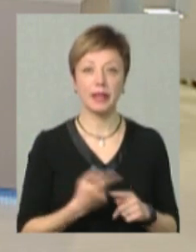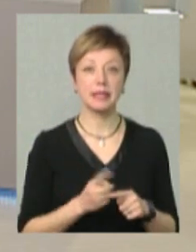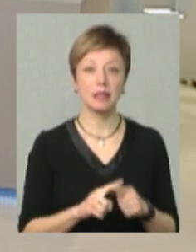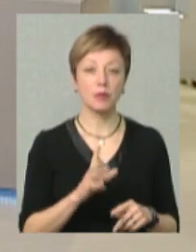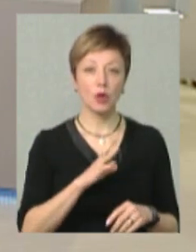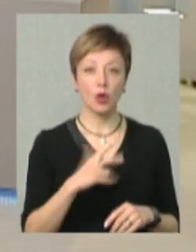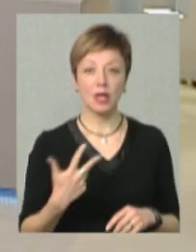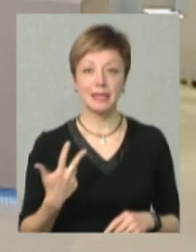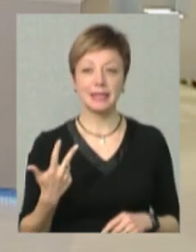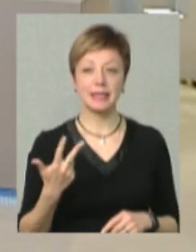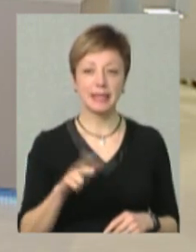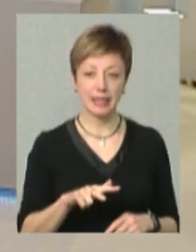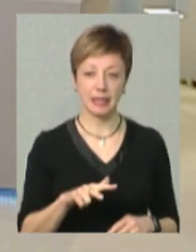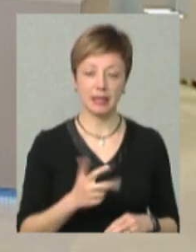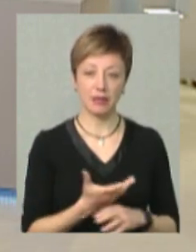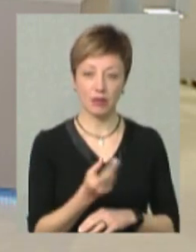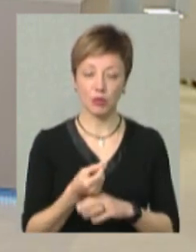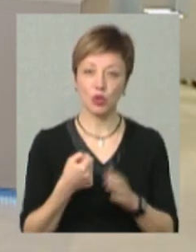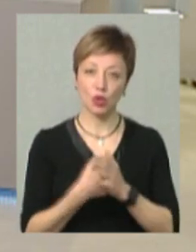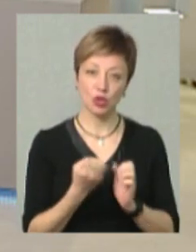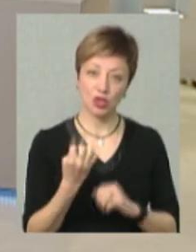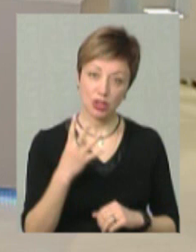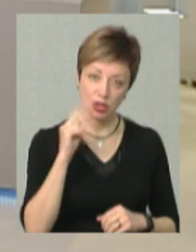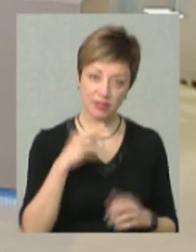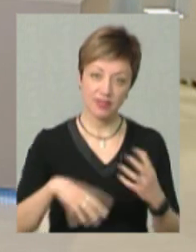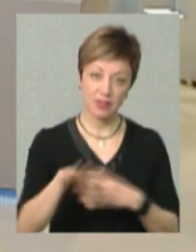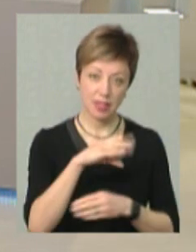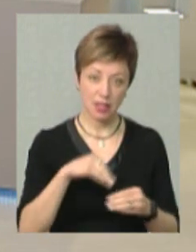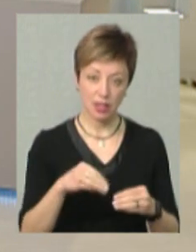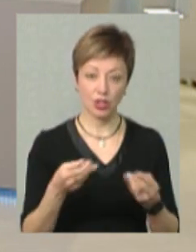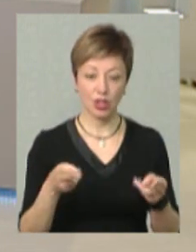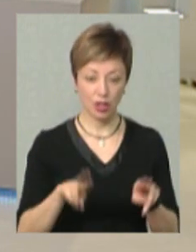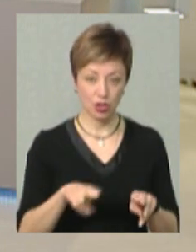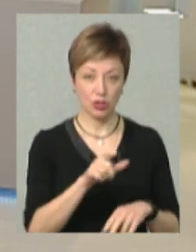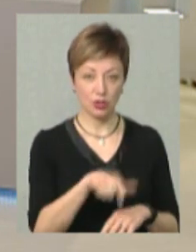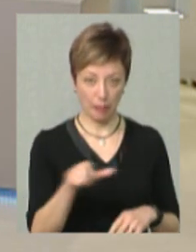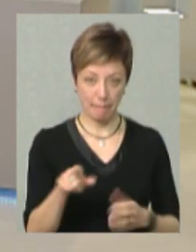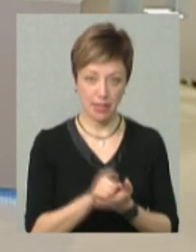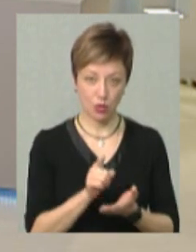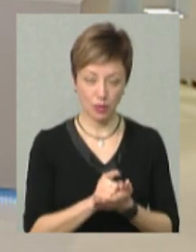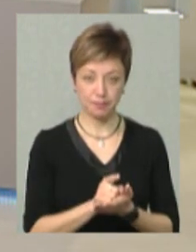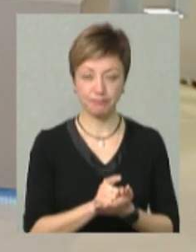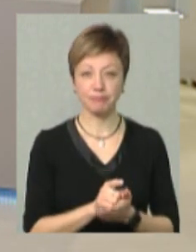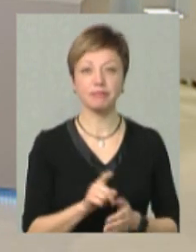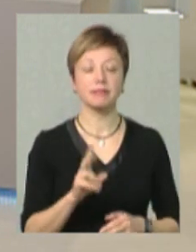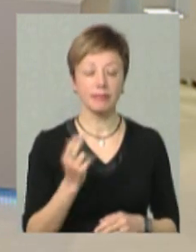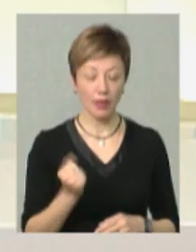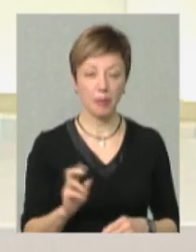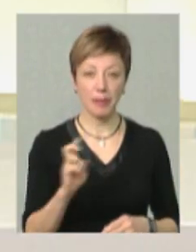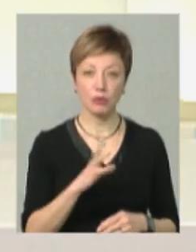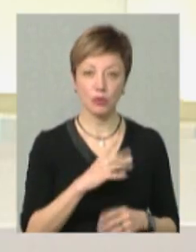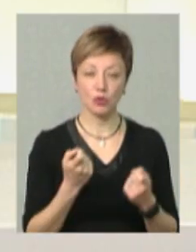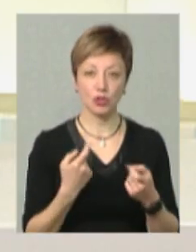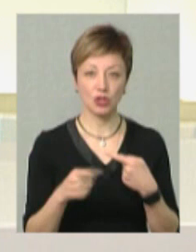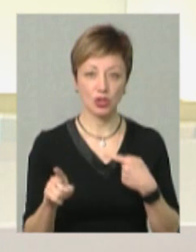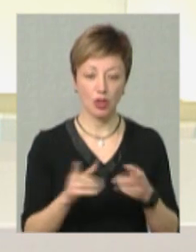було таких три виплати. До 14-го отримали всі вже тоді. В березні був, так, в березні був